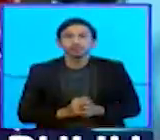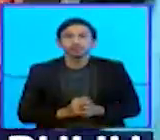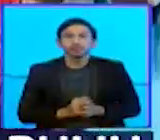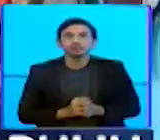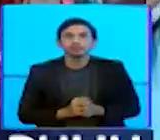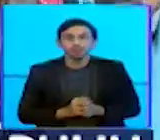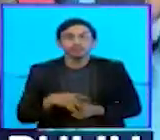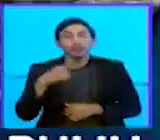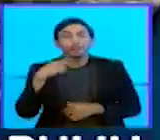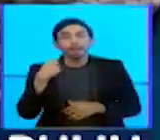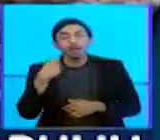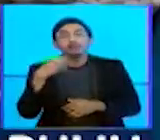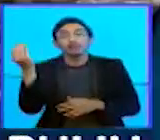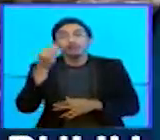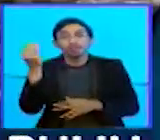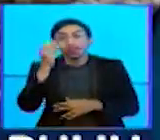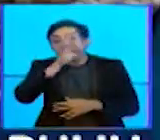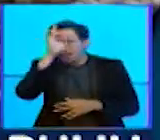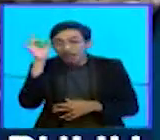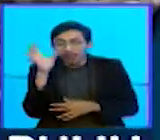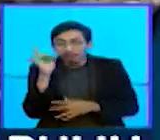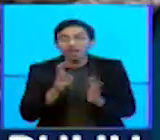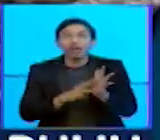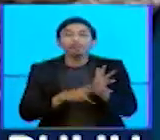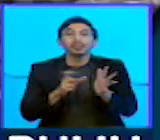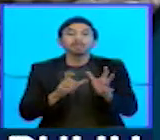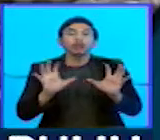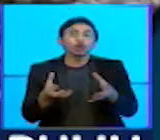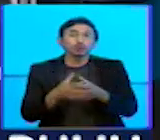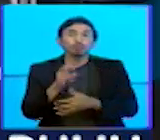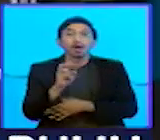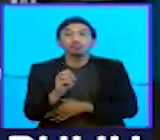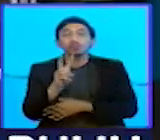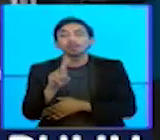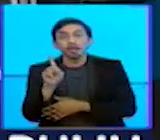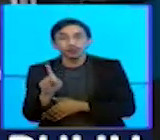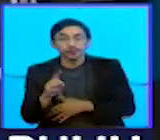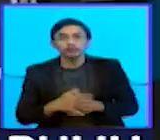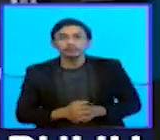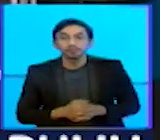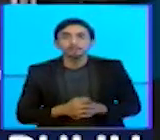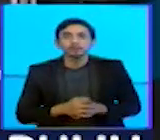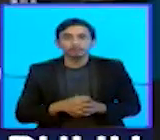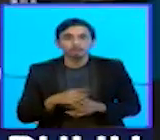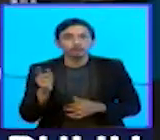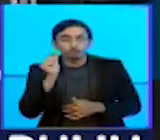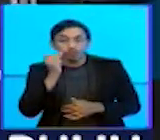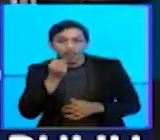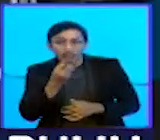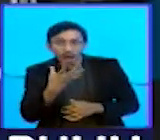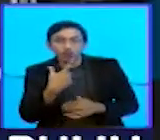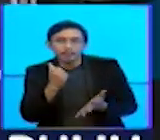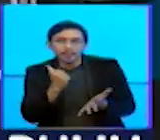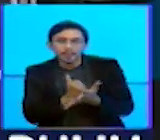Kreatif Sandiaga Uno dalam MNC Group Investor Forum 2021. Sandi menekankan pentingnya membangun kepercayaan publik di